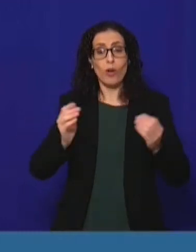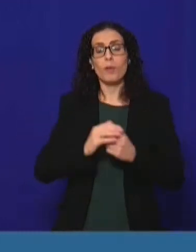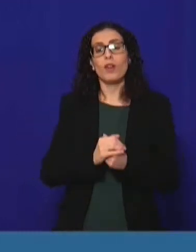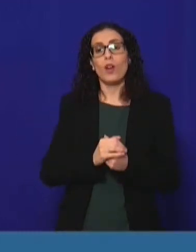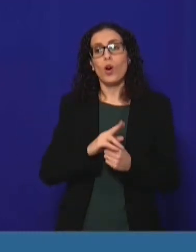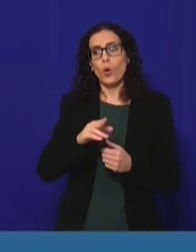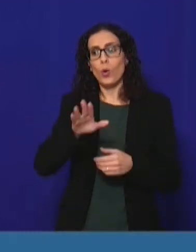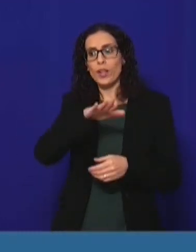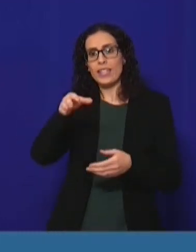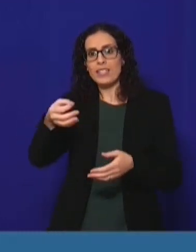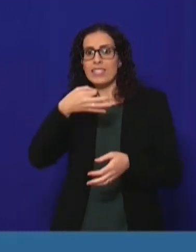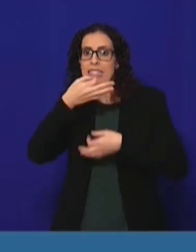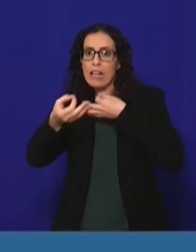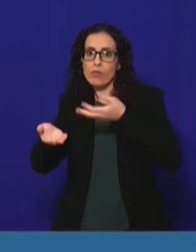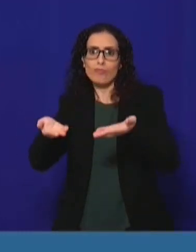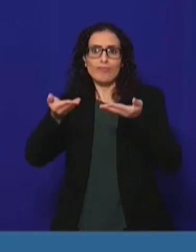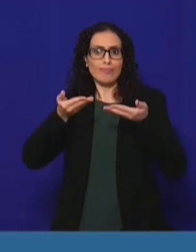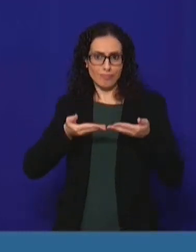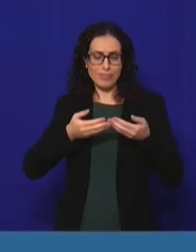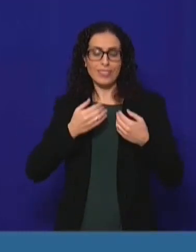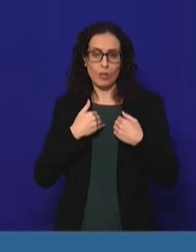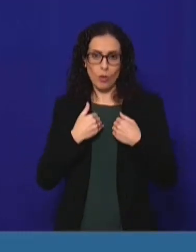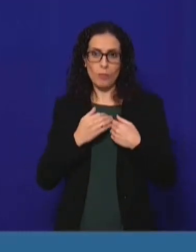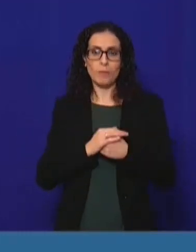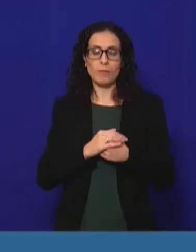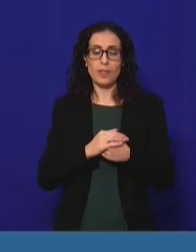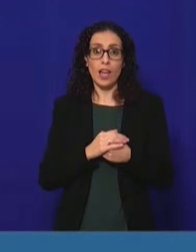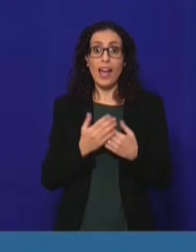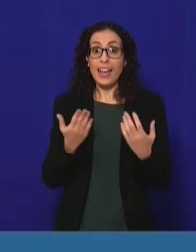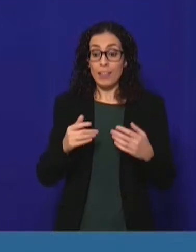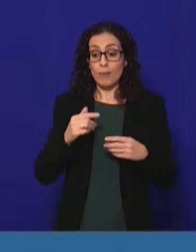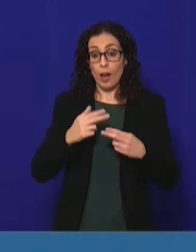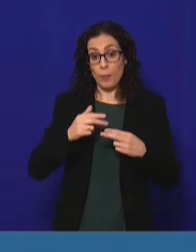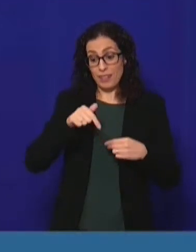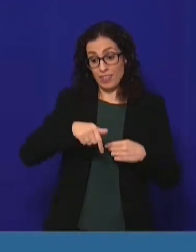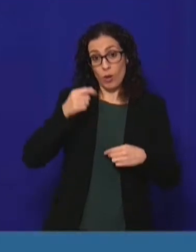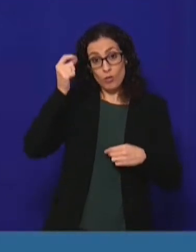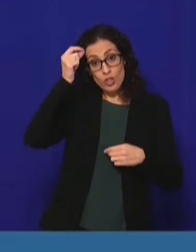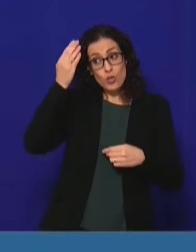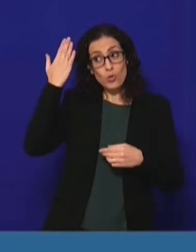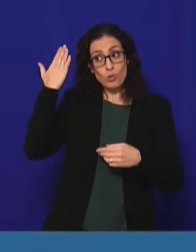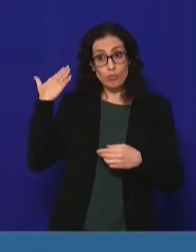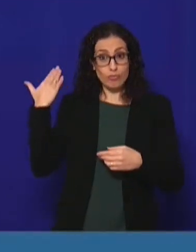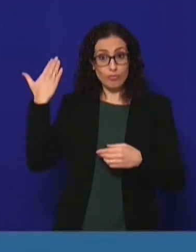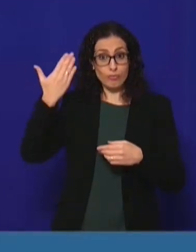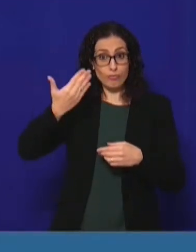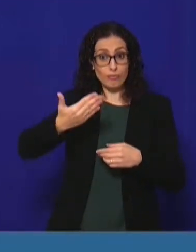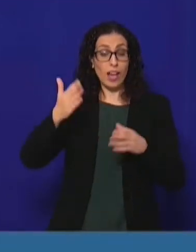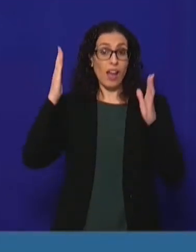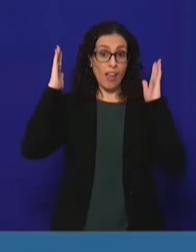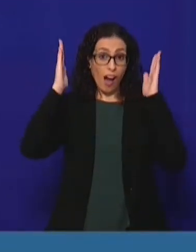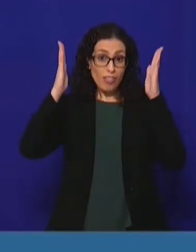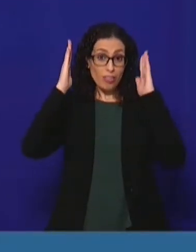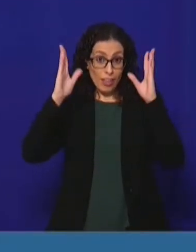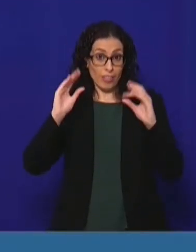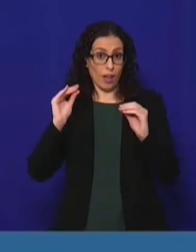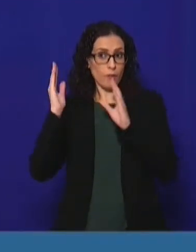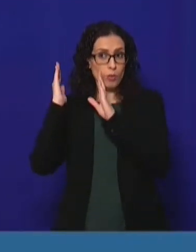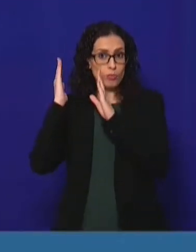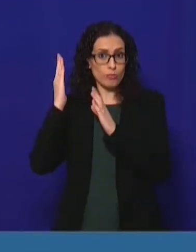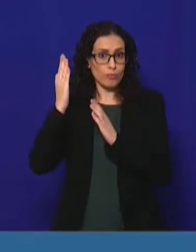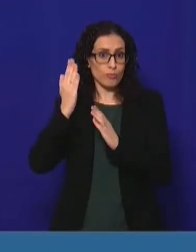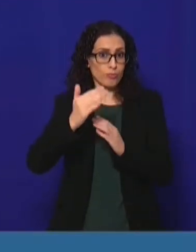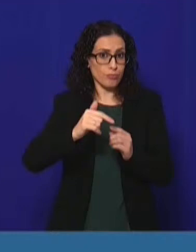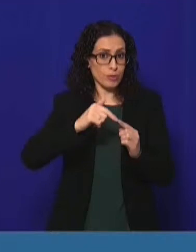nirringrazzja l-pubbliku li bħalma għaddejna dawn ix-xhur kollha li aħna għadna attenti kif aħna nistgħu nipproteġu